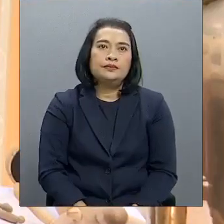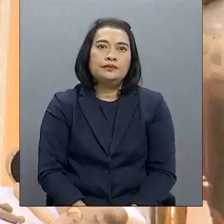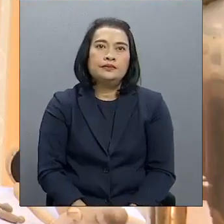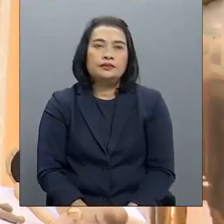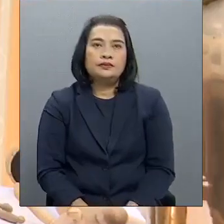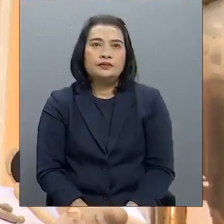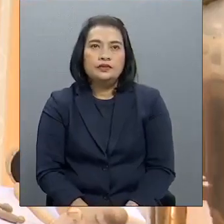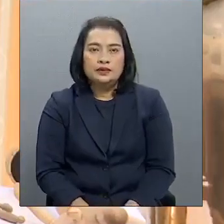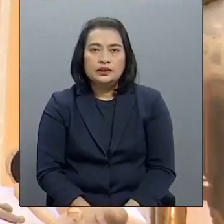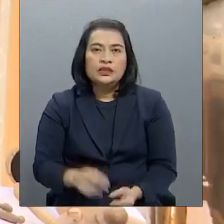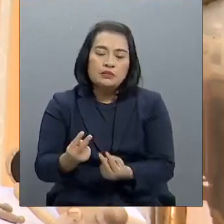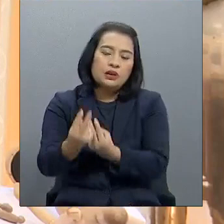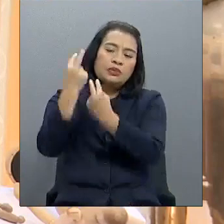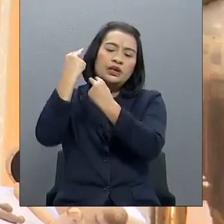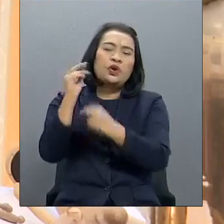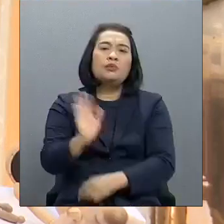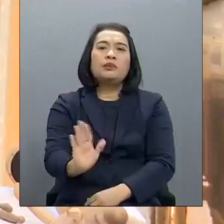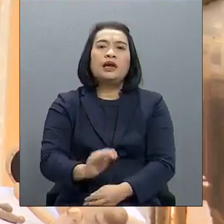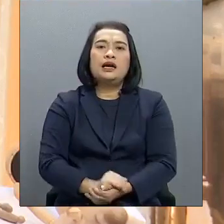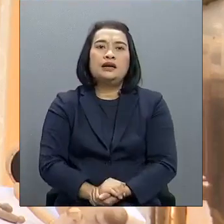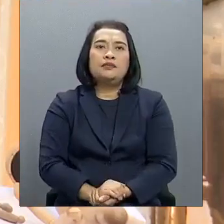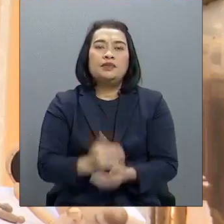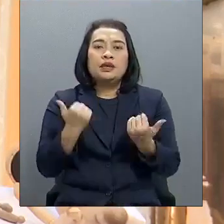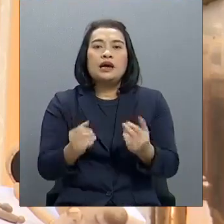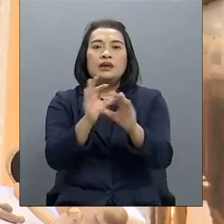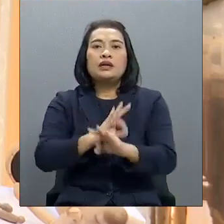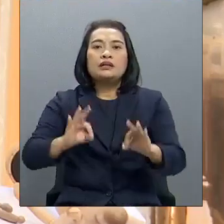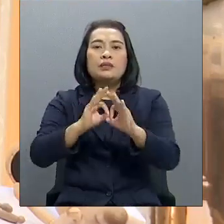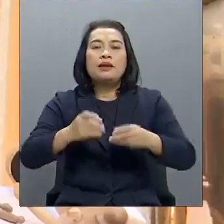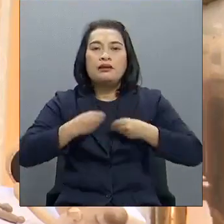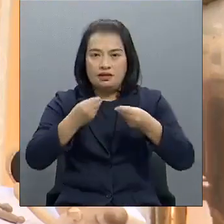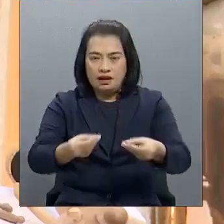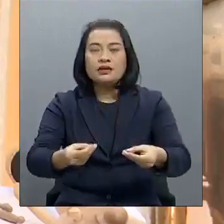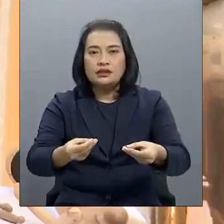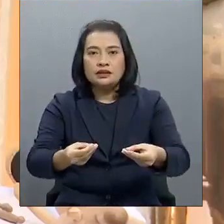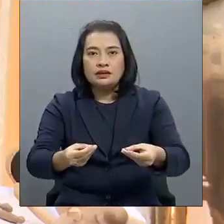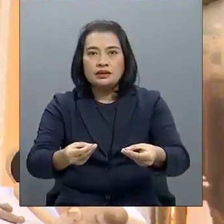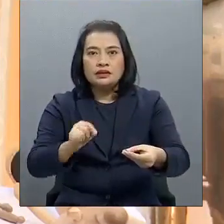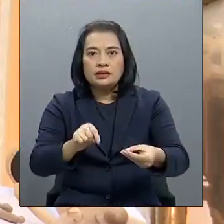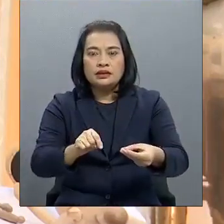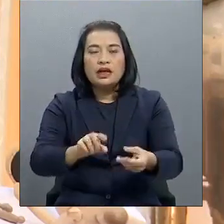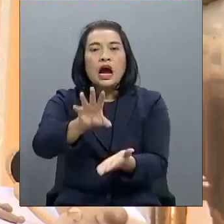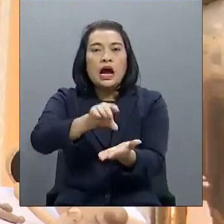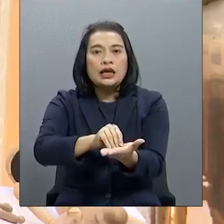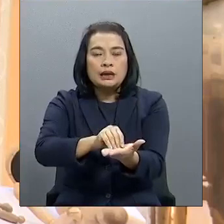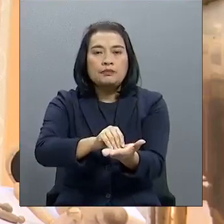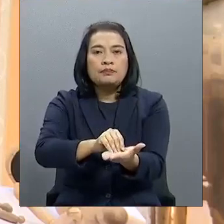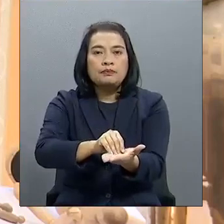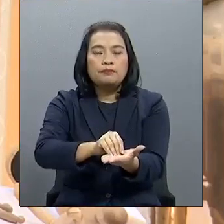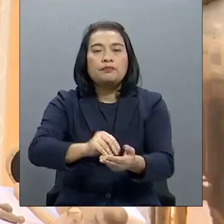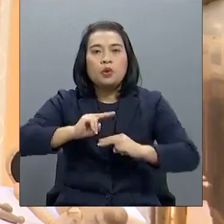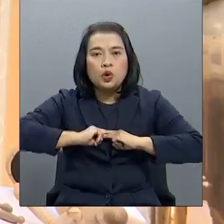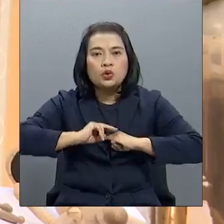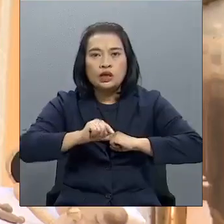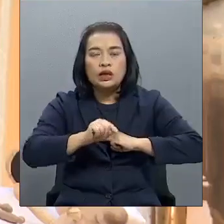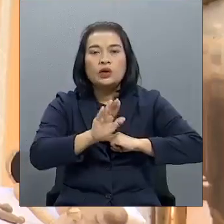มันย้อนไปไม่ได้แล้วแต่ทีนี้เราก็เลยให้ความสำคัญตรงนี้โดยที่ให้เขาเก็บงานของเขาเป็นผ